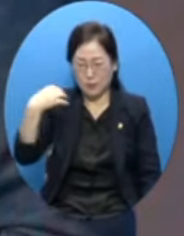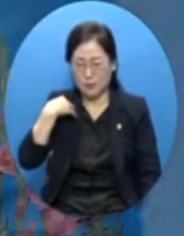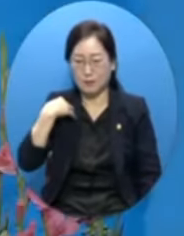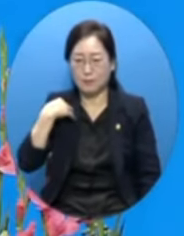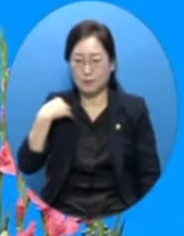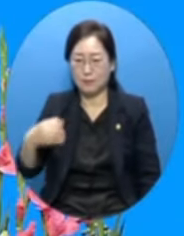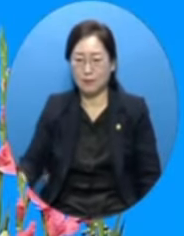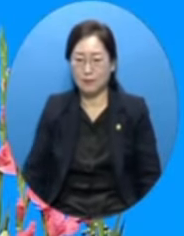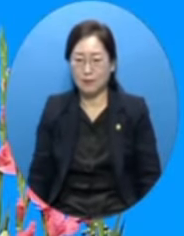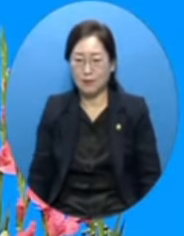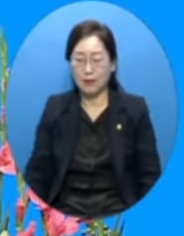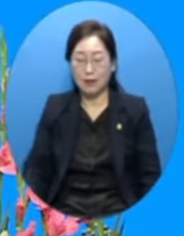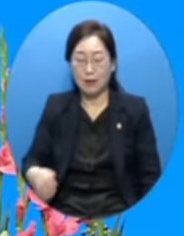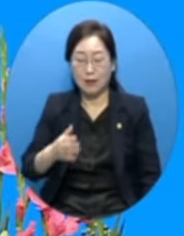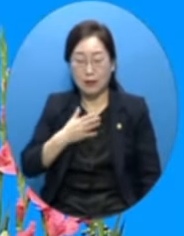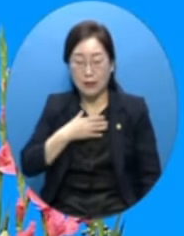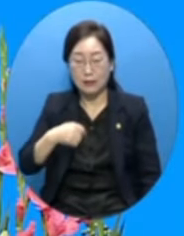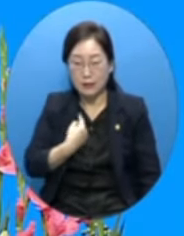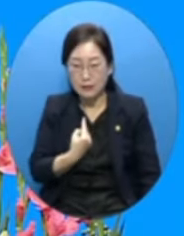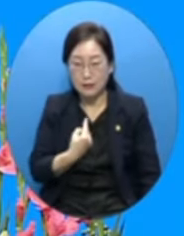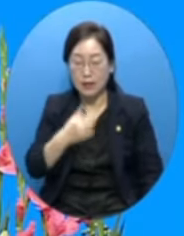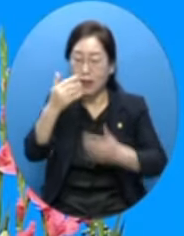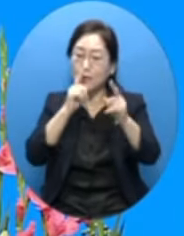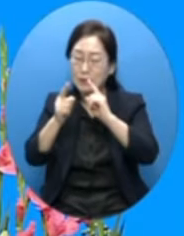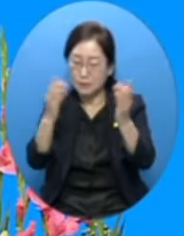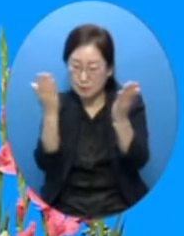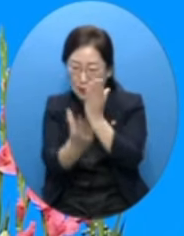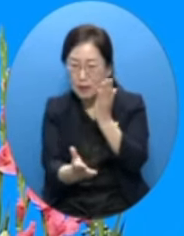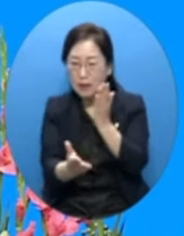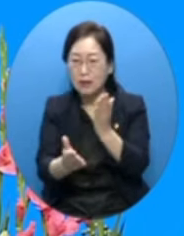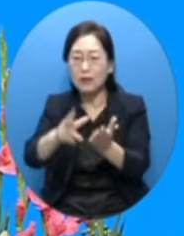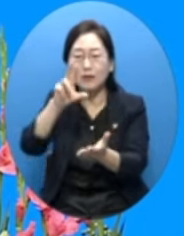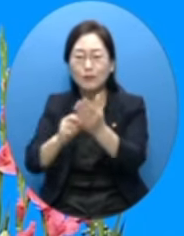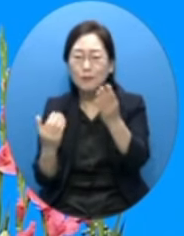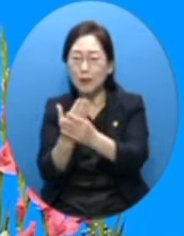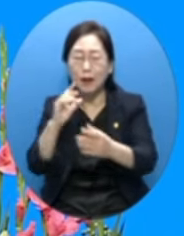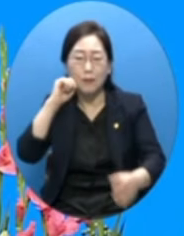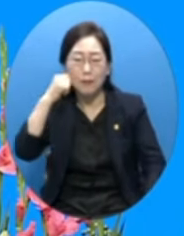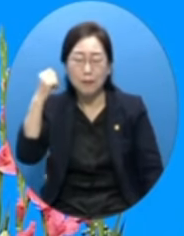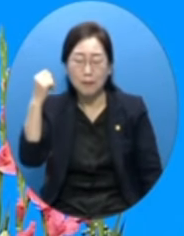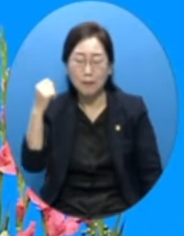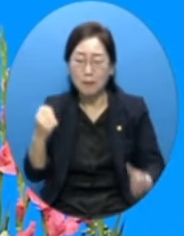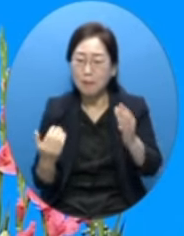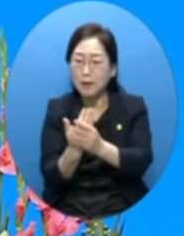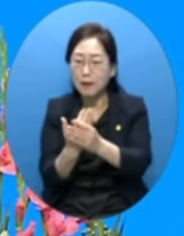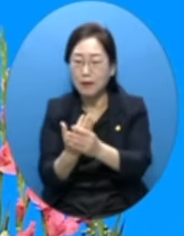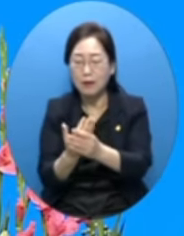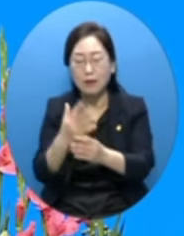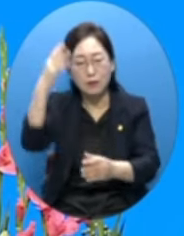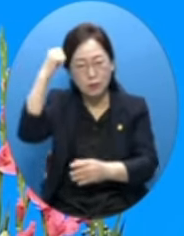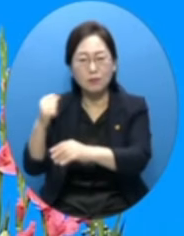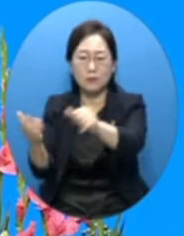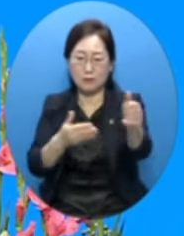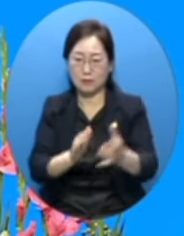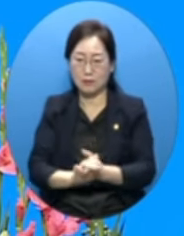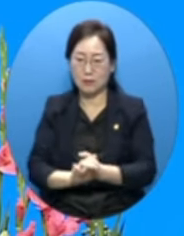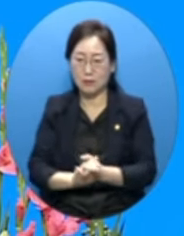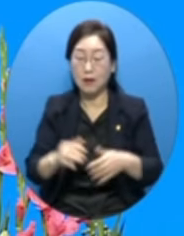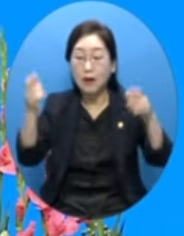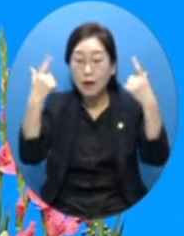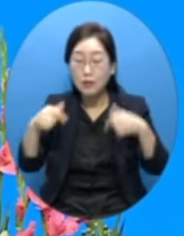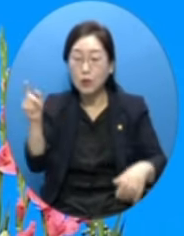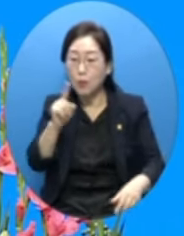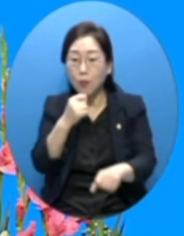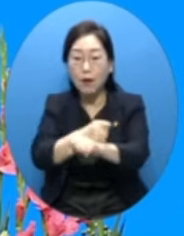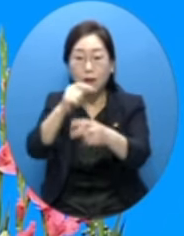것입니다. 내가 말씀을 지켜 행하지 못함으로 모든 문제와 어려움이 내게 다가오는 것을 잊지 말아야 할 것입니다. 언제나 무엇을